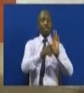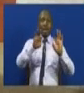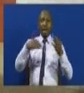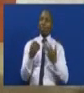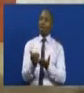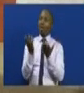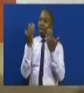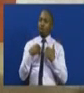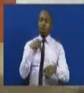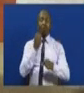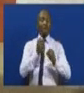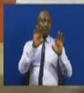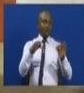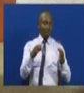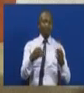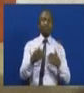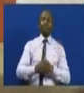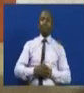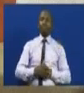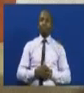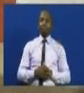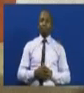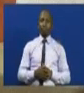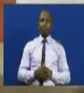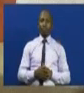inavyotakiwa ifanyike.